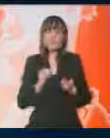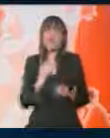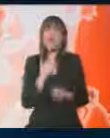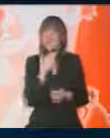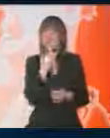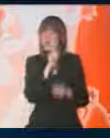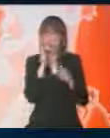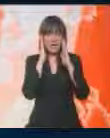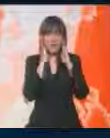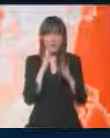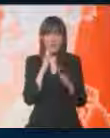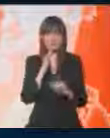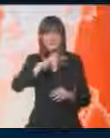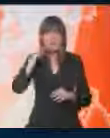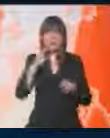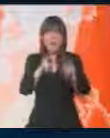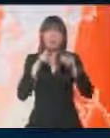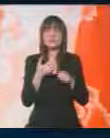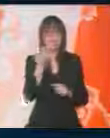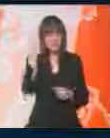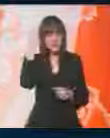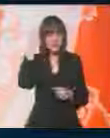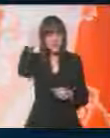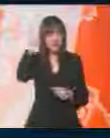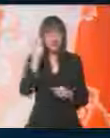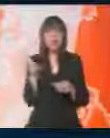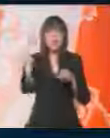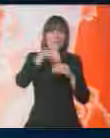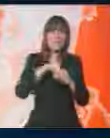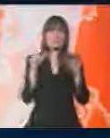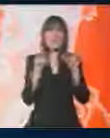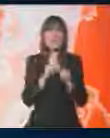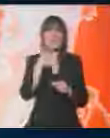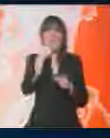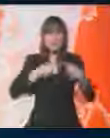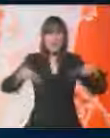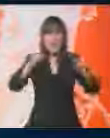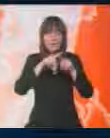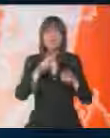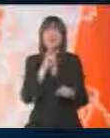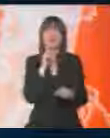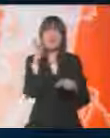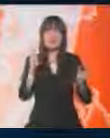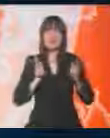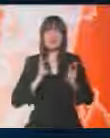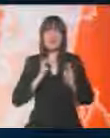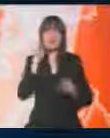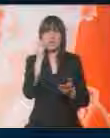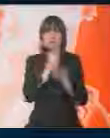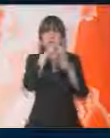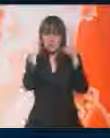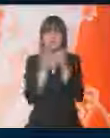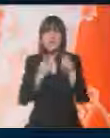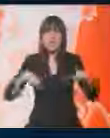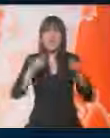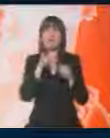ne vjerujem da će Zapad odustati od namere da Kosovo uvede u jedan okvir u kome on očekuje da budu svi i na